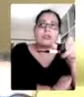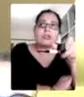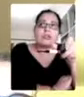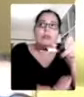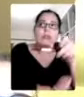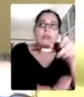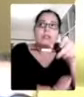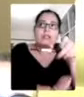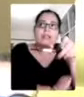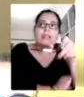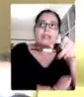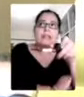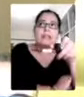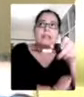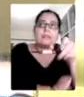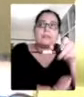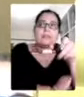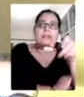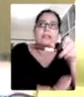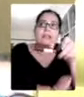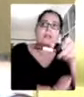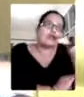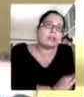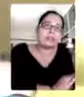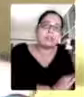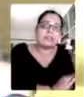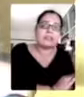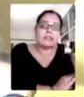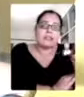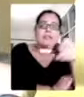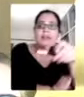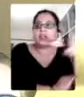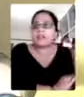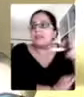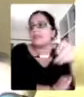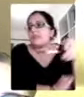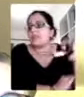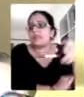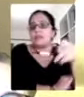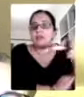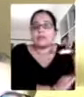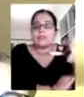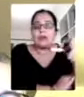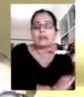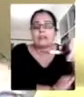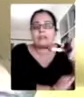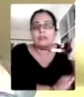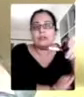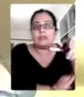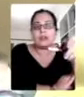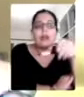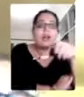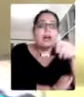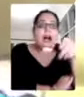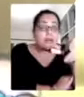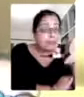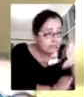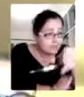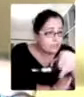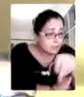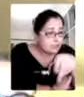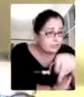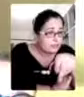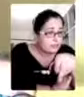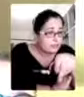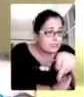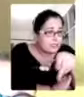yardımcı olduğunuz gibi olamıyorlar. Bu bir eksiklik miydi? Eksiklik olduğu için siz ve başkaları bir şekilde orayı da o arayı da dolduruyor. Ama